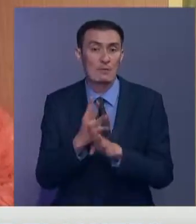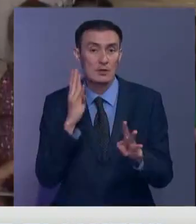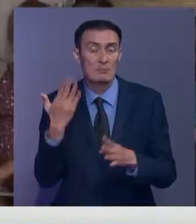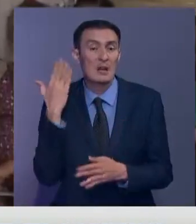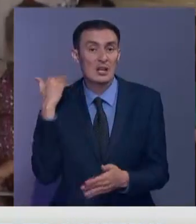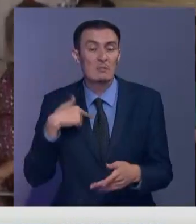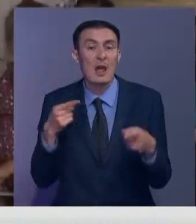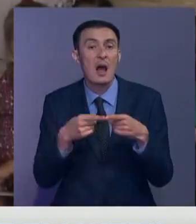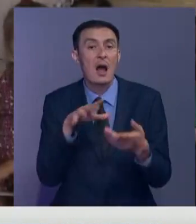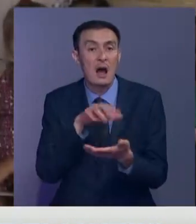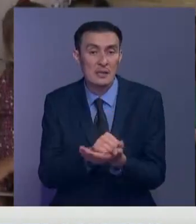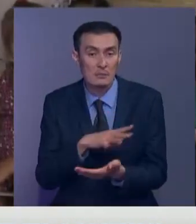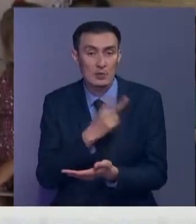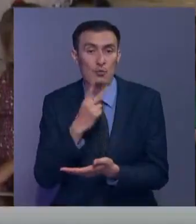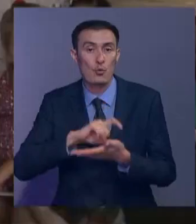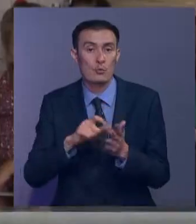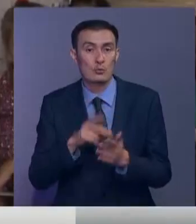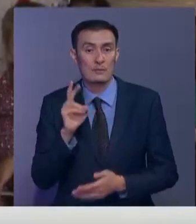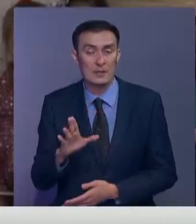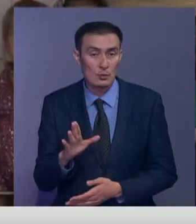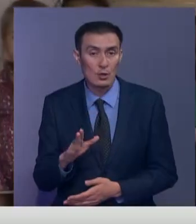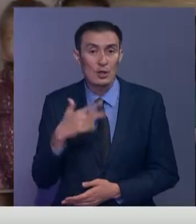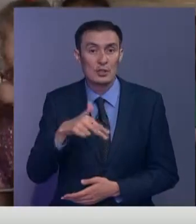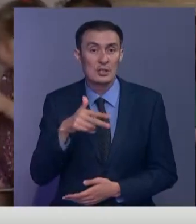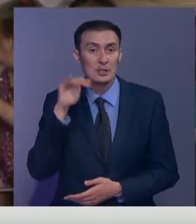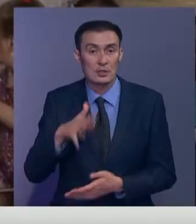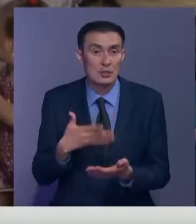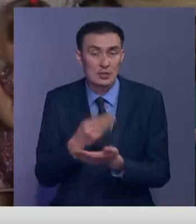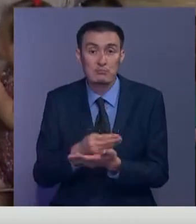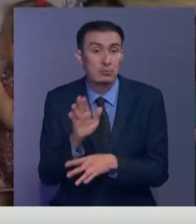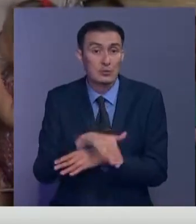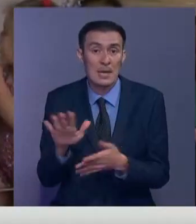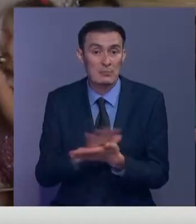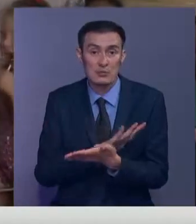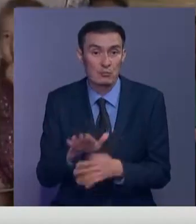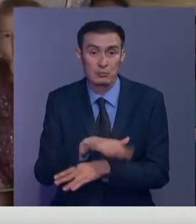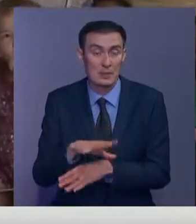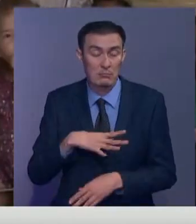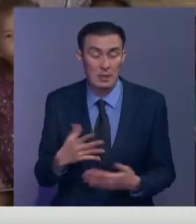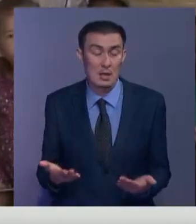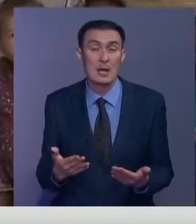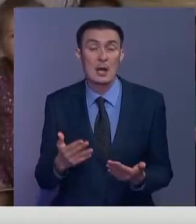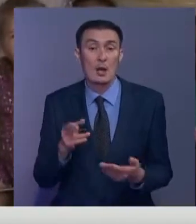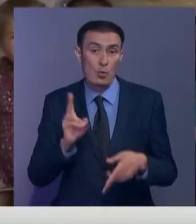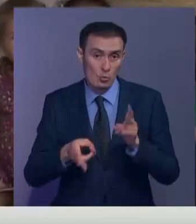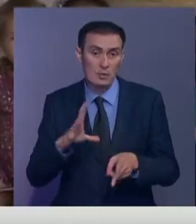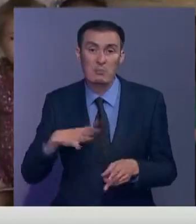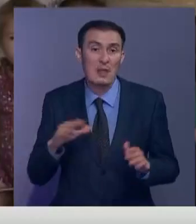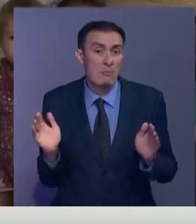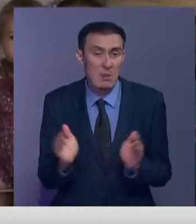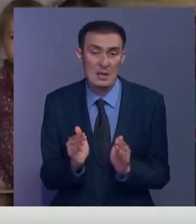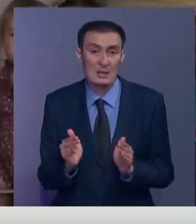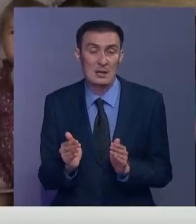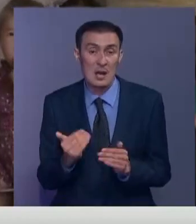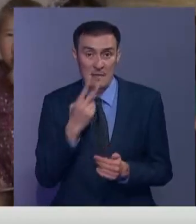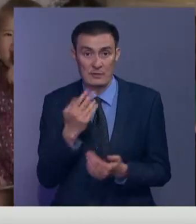мы арендовали комнатную квартиру за 30 тысяч, пустую, без ничего. Но кухня была маленькая. Здесь, вы